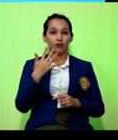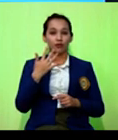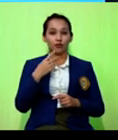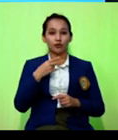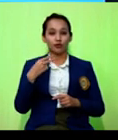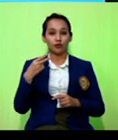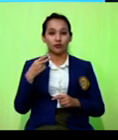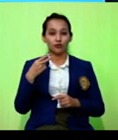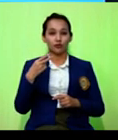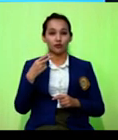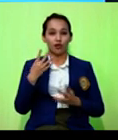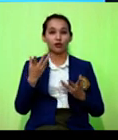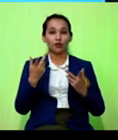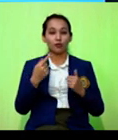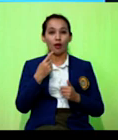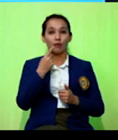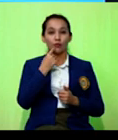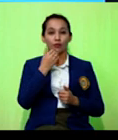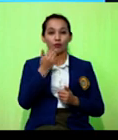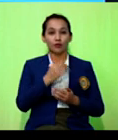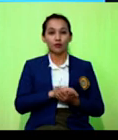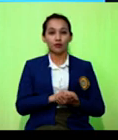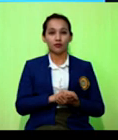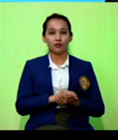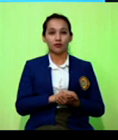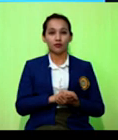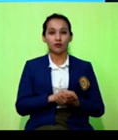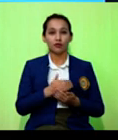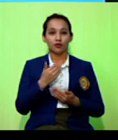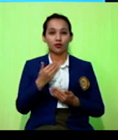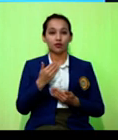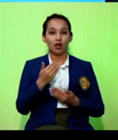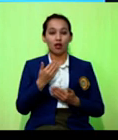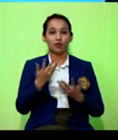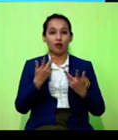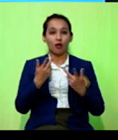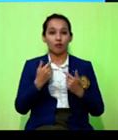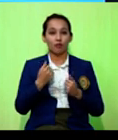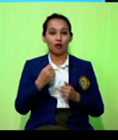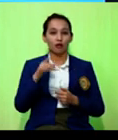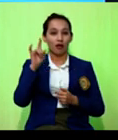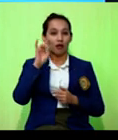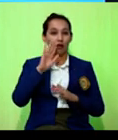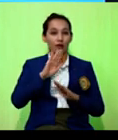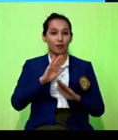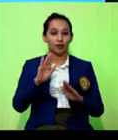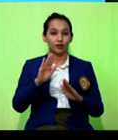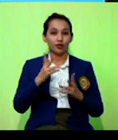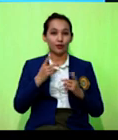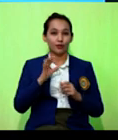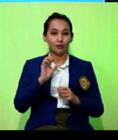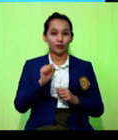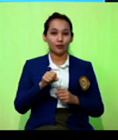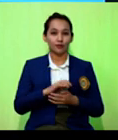yig'indisini og'zaki hisoblab ko'ring. Qani bolajonlar, siz og'zaki hisobda adashmasdan hisoblaysiz. Qani